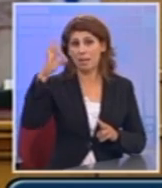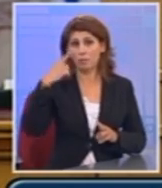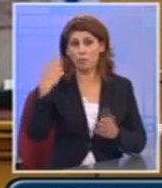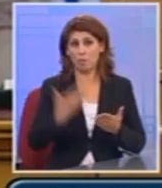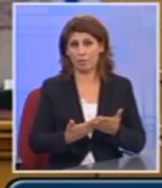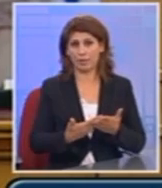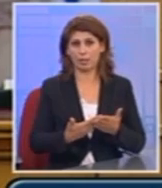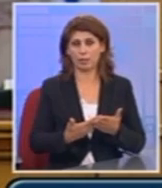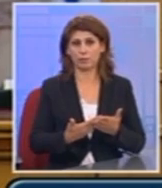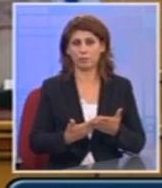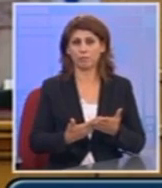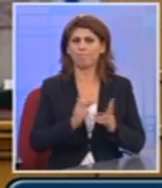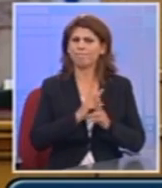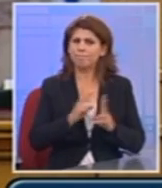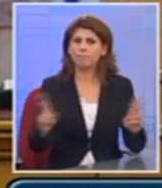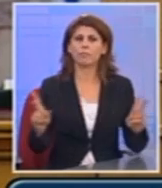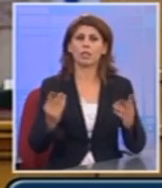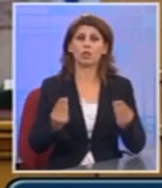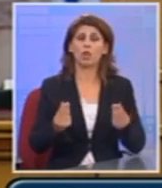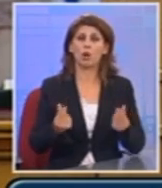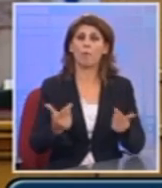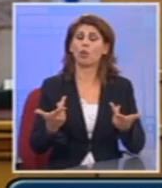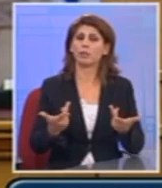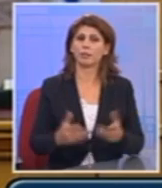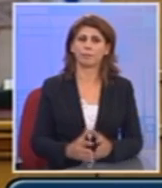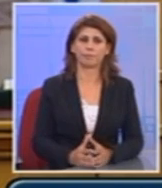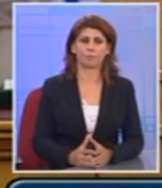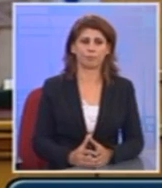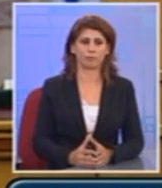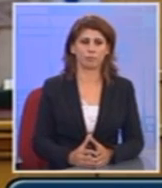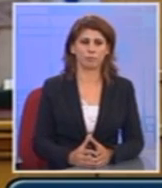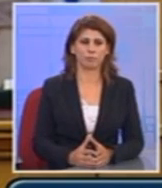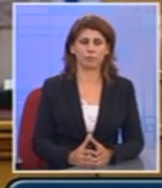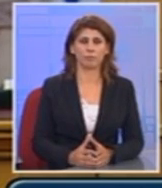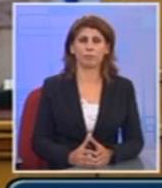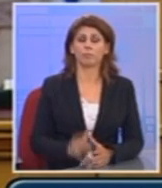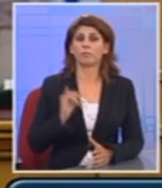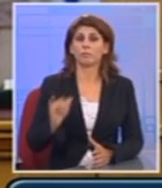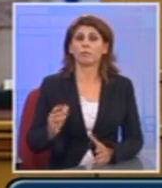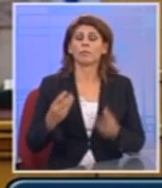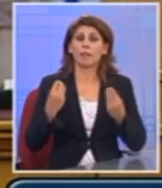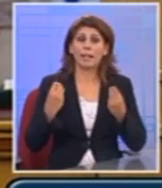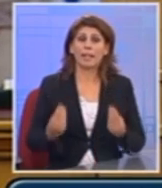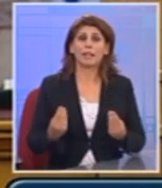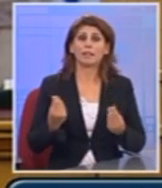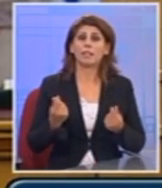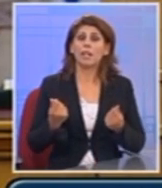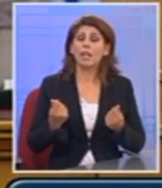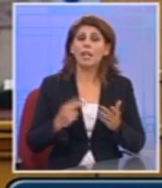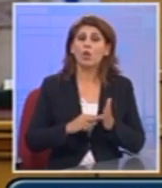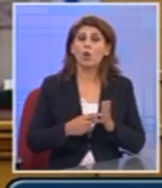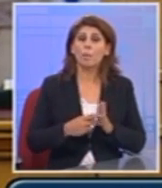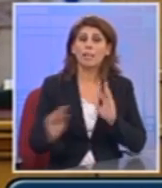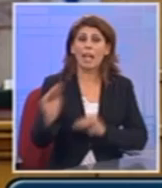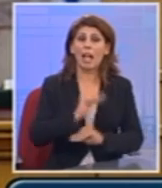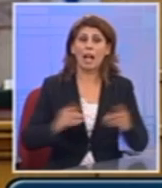αποδεικνύει με σαφέστατο τρόπο ότι ακόμη και η καλύτερη οικονομική η